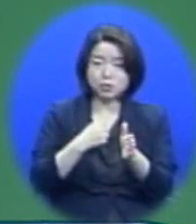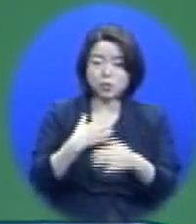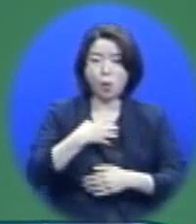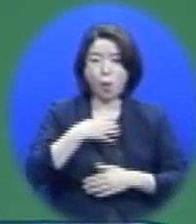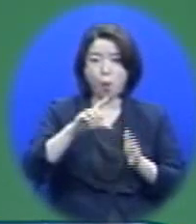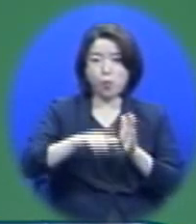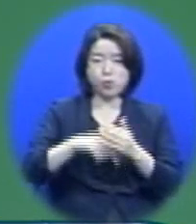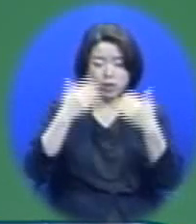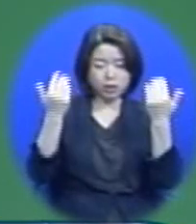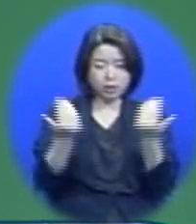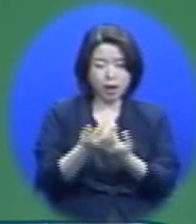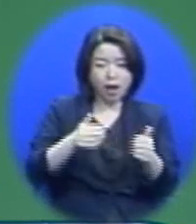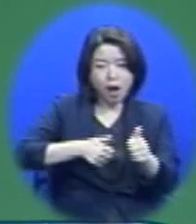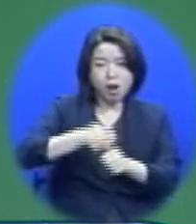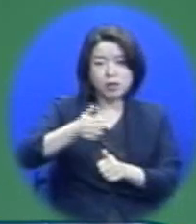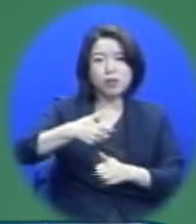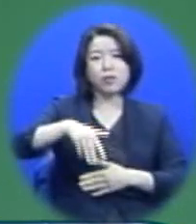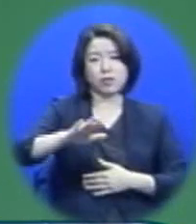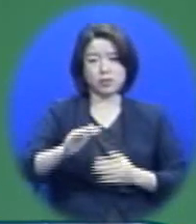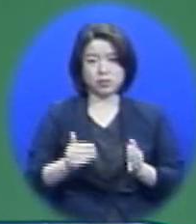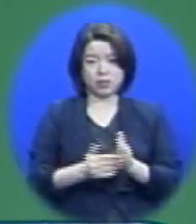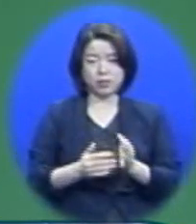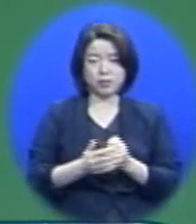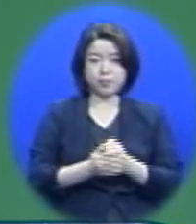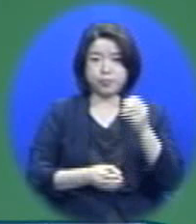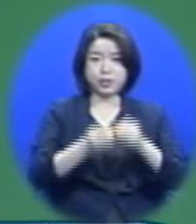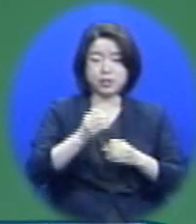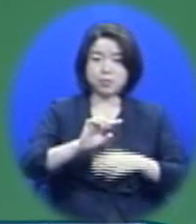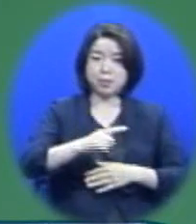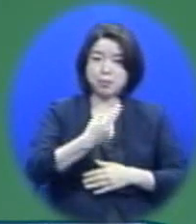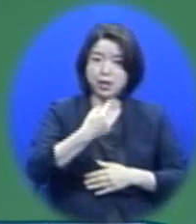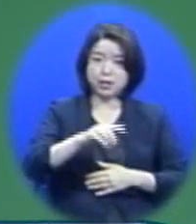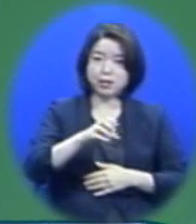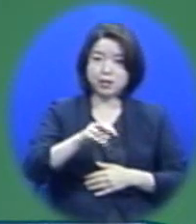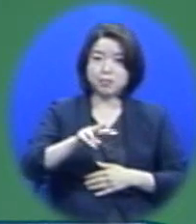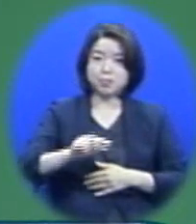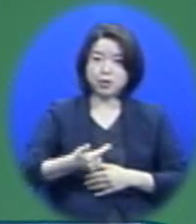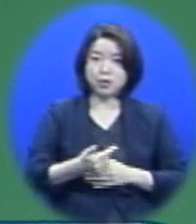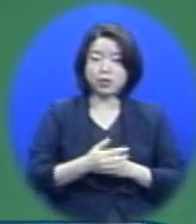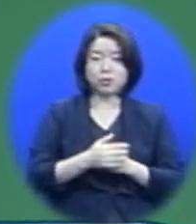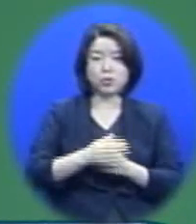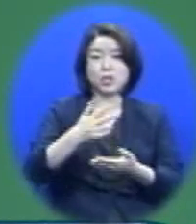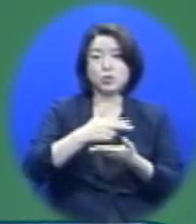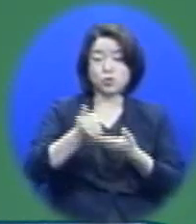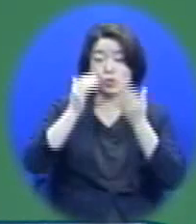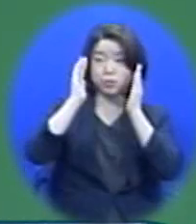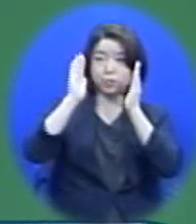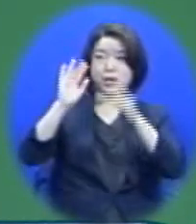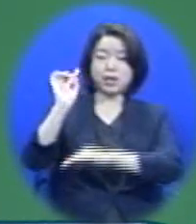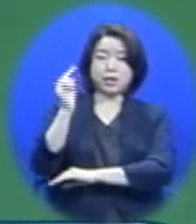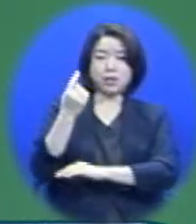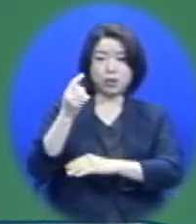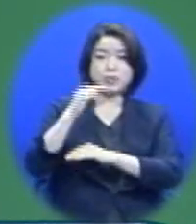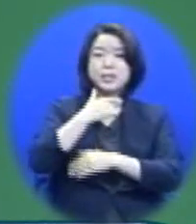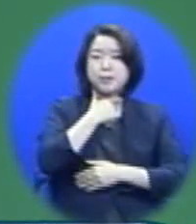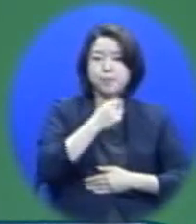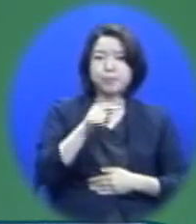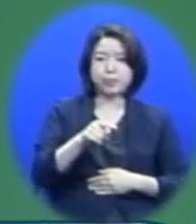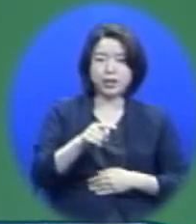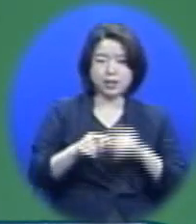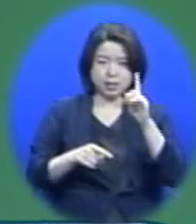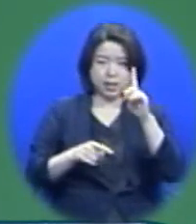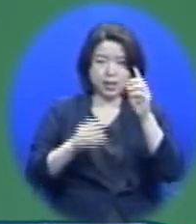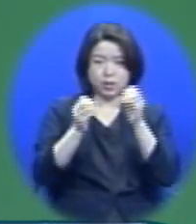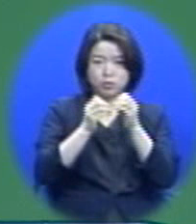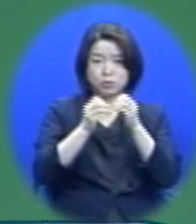다 이겨나갔습니다. 시편 101편에도 이 주님을 향한 다윗의 갈망이 딱 한 구절